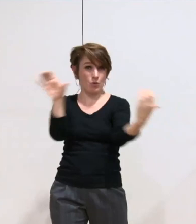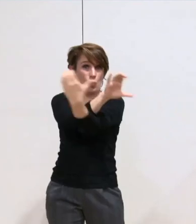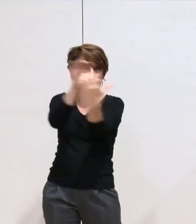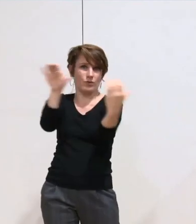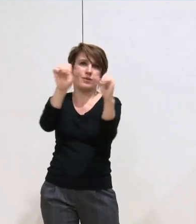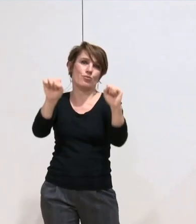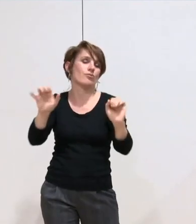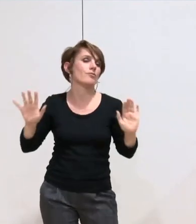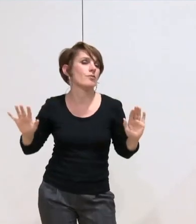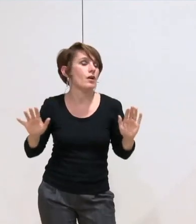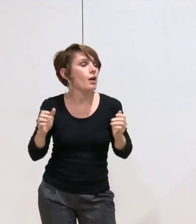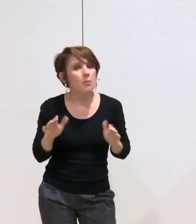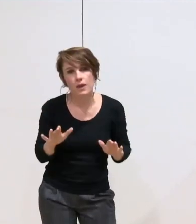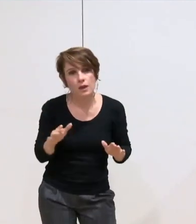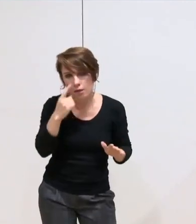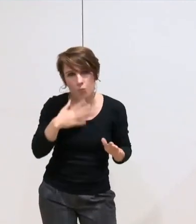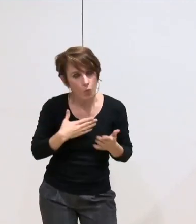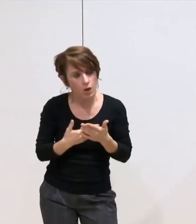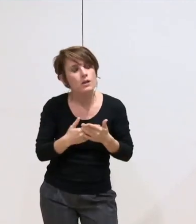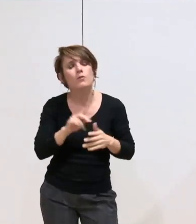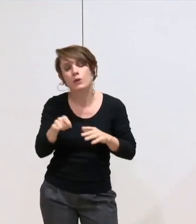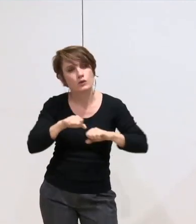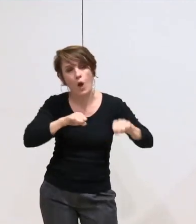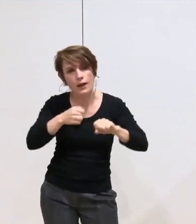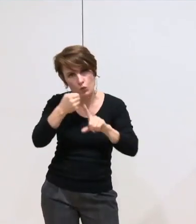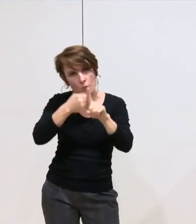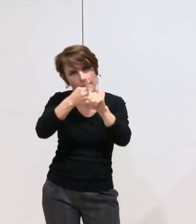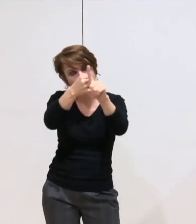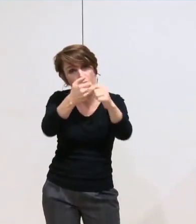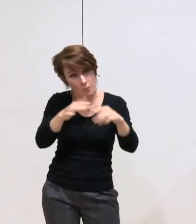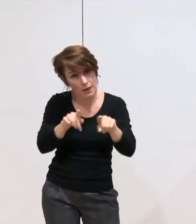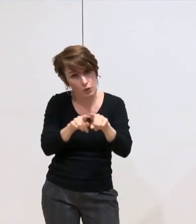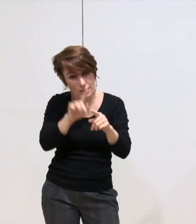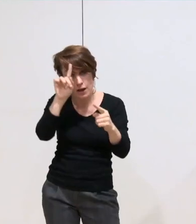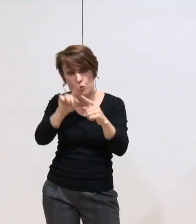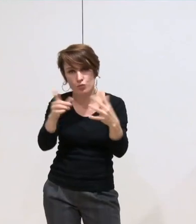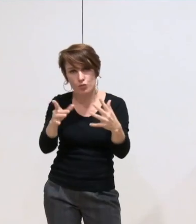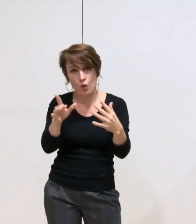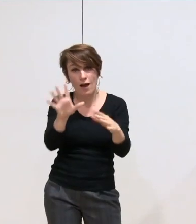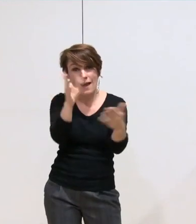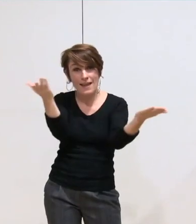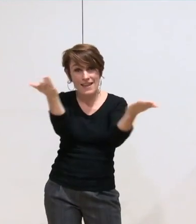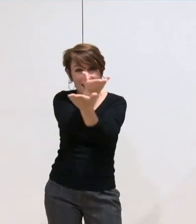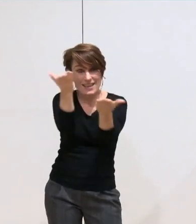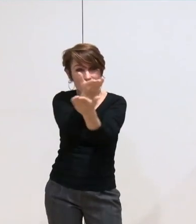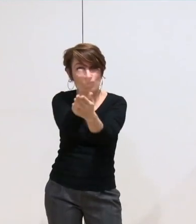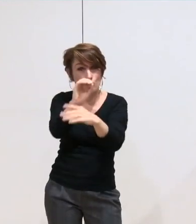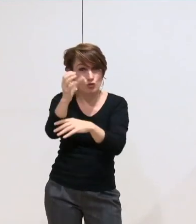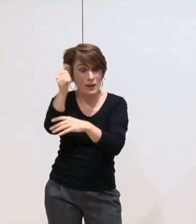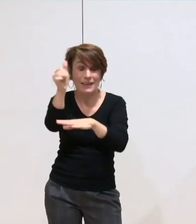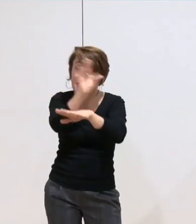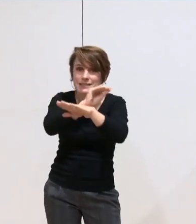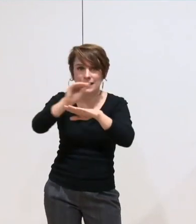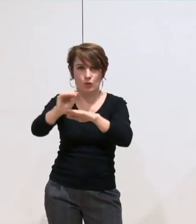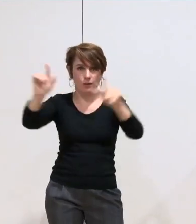une action à la fois militante, mais qui aussi est une action de sécurisation des échanges par rapport au logiciel